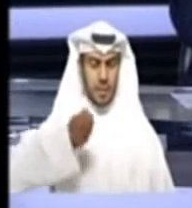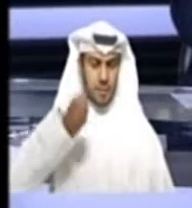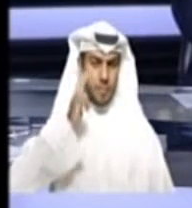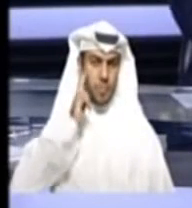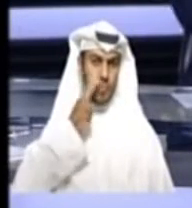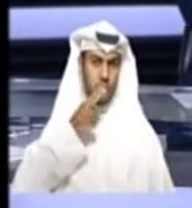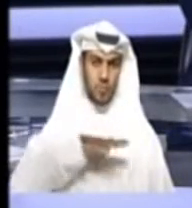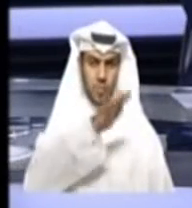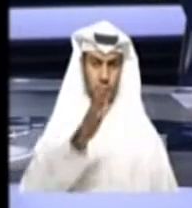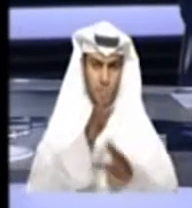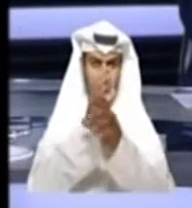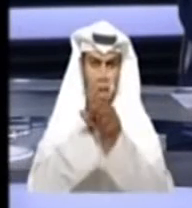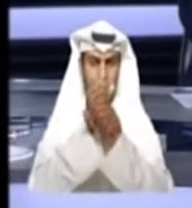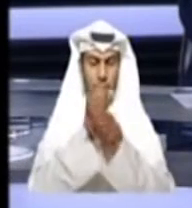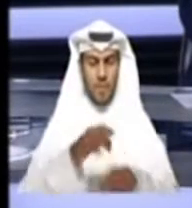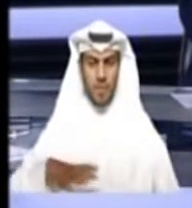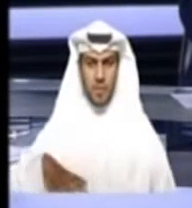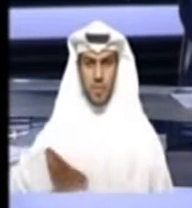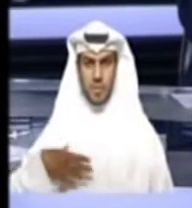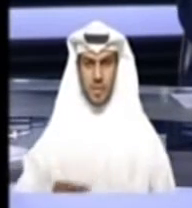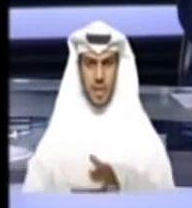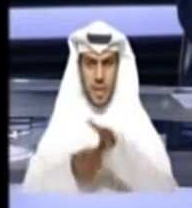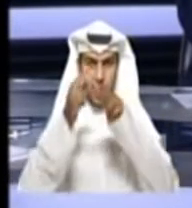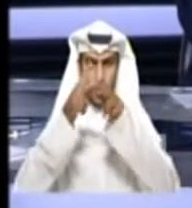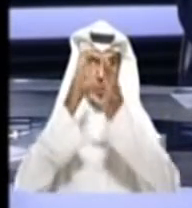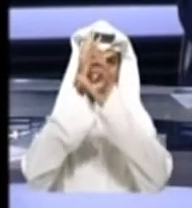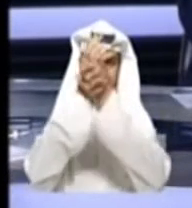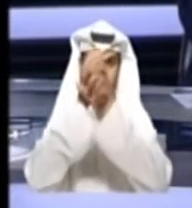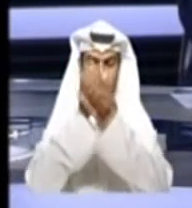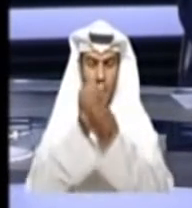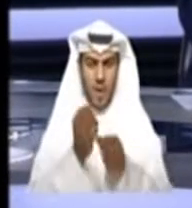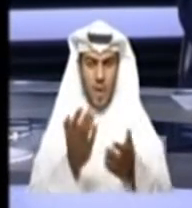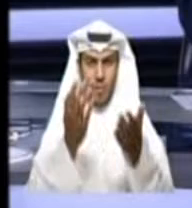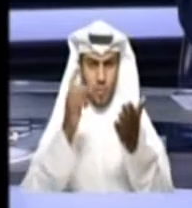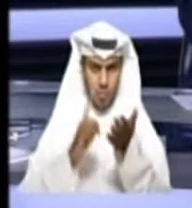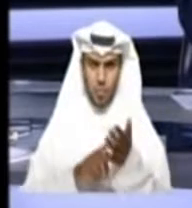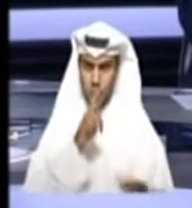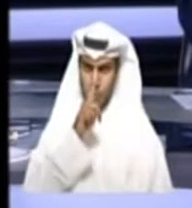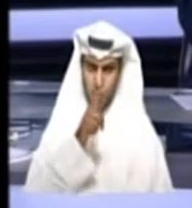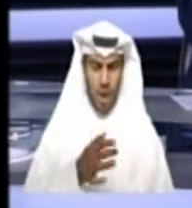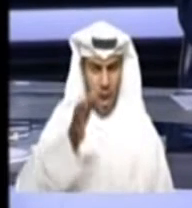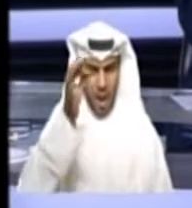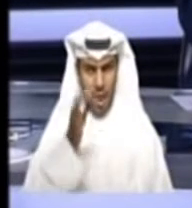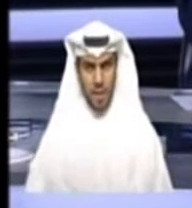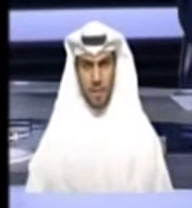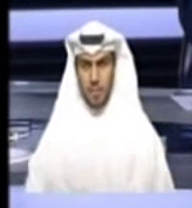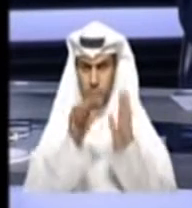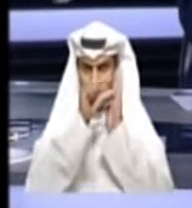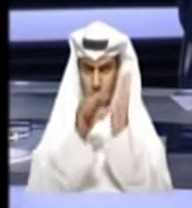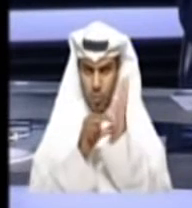أكد حضرة صاحب السمو أمير البلاد الشيخ صباح الأحمد الجابر الصباح حفظه الله ورعاه أن الالتزام بالدستور أمر